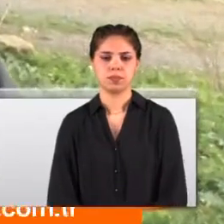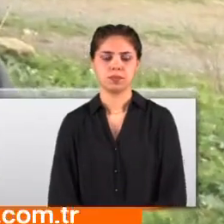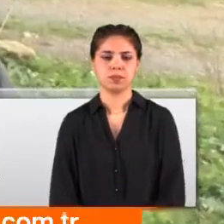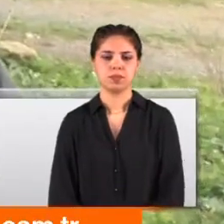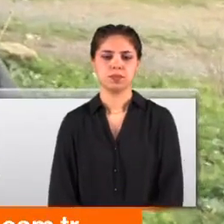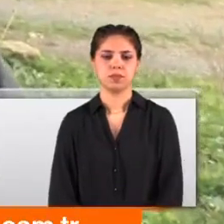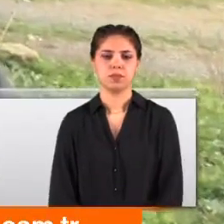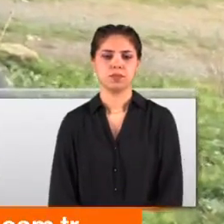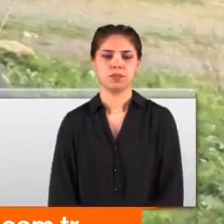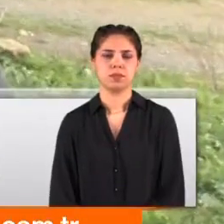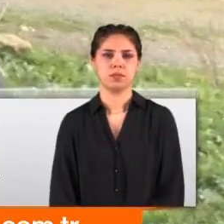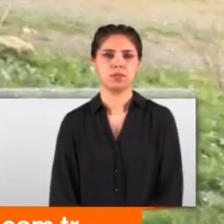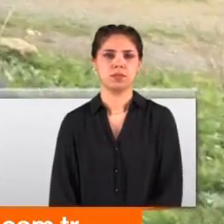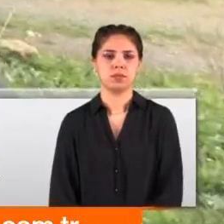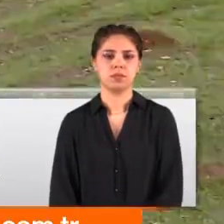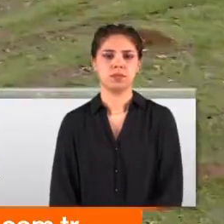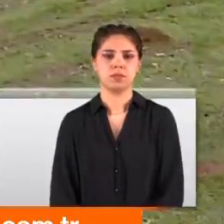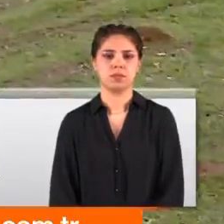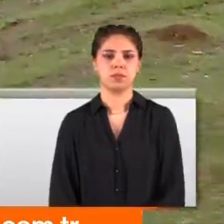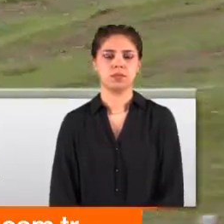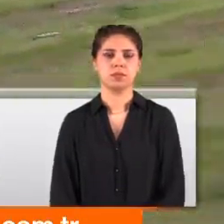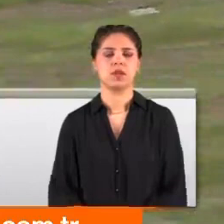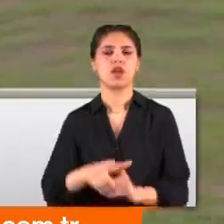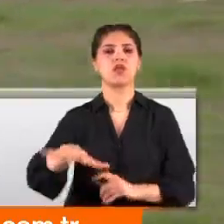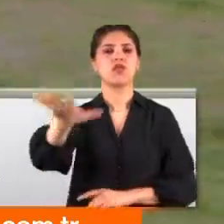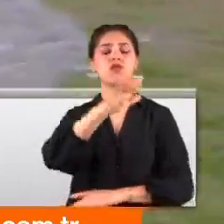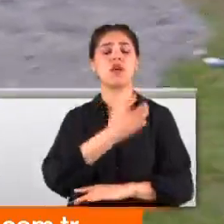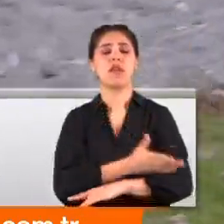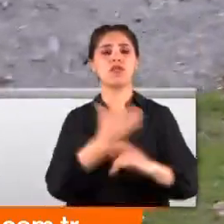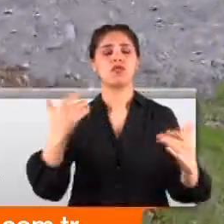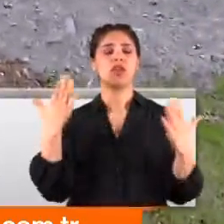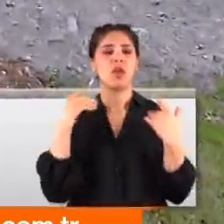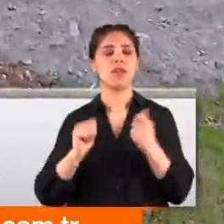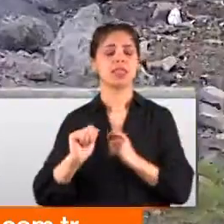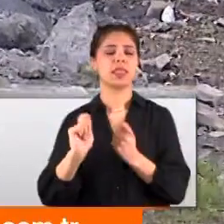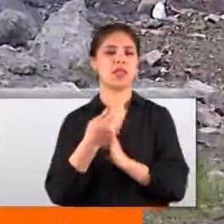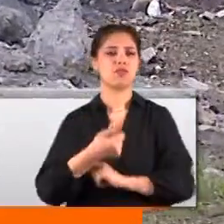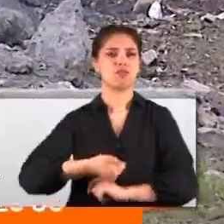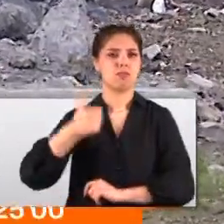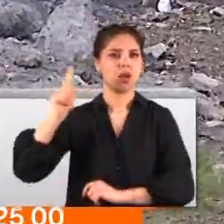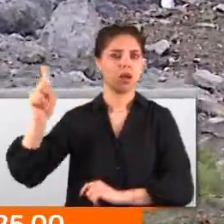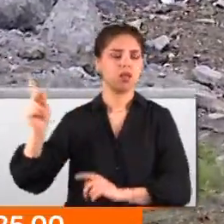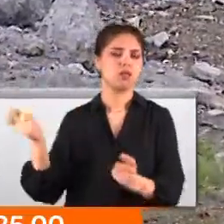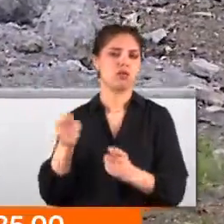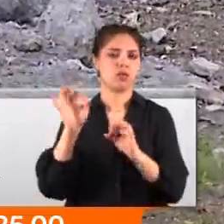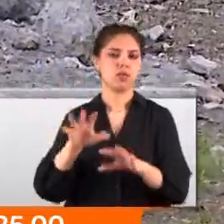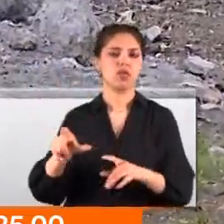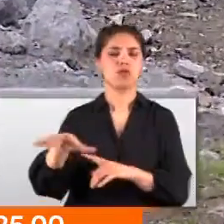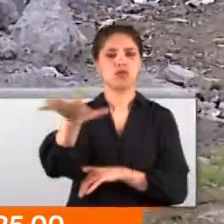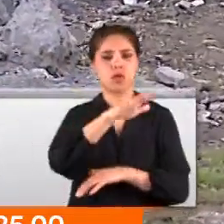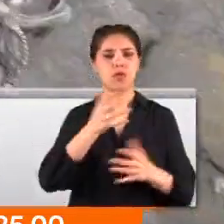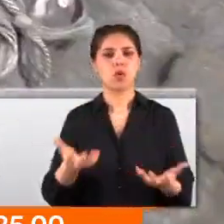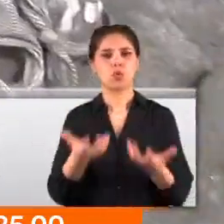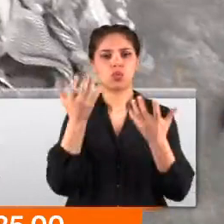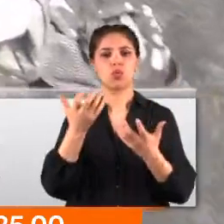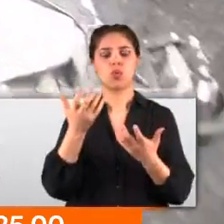kirli. Devamlı getirip döküyorlar. Çevre Şehircilik ve İklim Değişikliği Bakanlığı devreye girdi. Çevreye duman ve